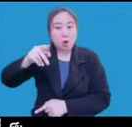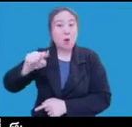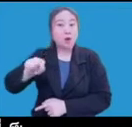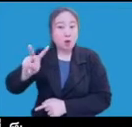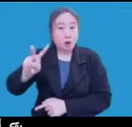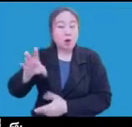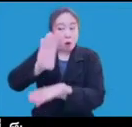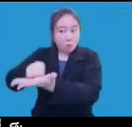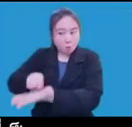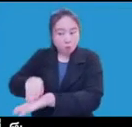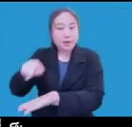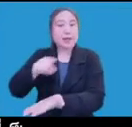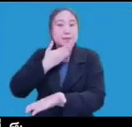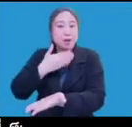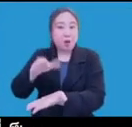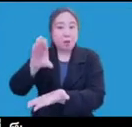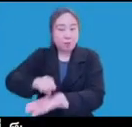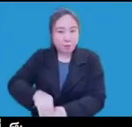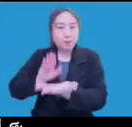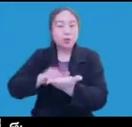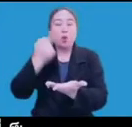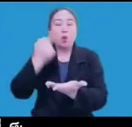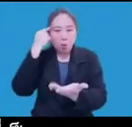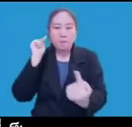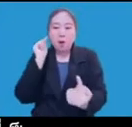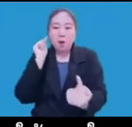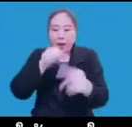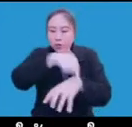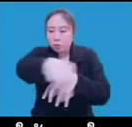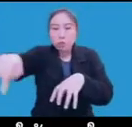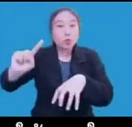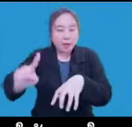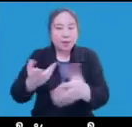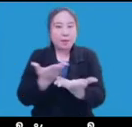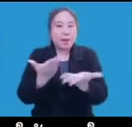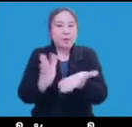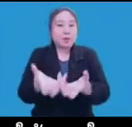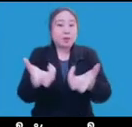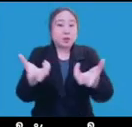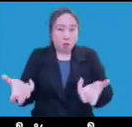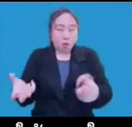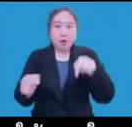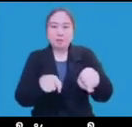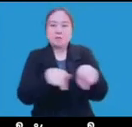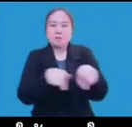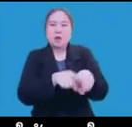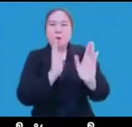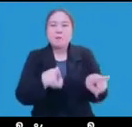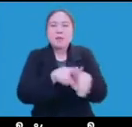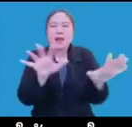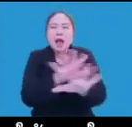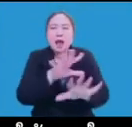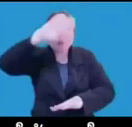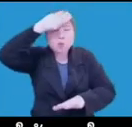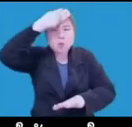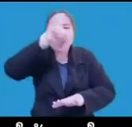จัดเก็บมาอยู่ตลอดนะคะเมื่อรู้ว่าเป้าหมายตรงไหนแล้วเราแยกเป็น2ส่วนส่วนแรกก็คือคนที่เปรียบเสมือนคนปวดหัว